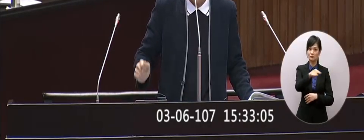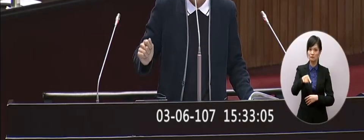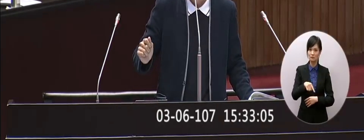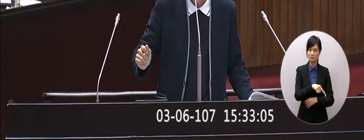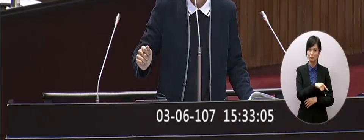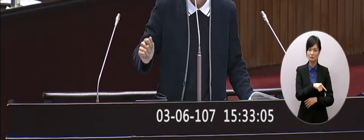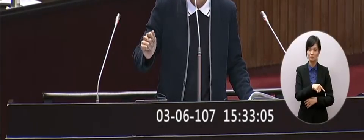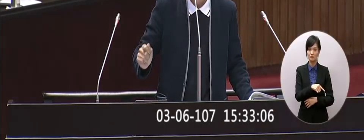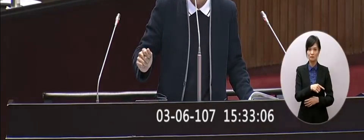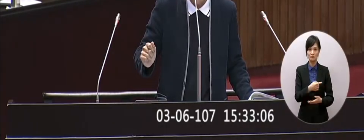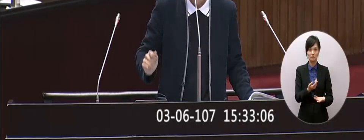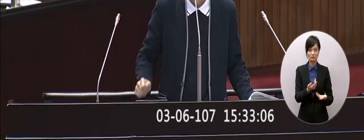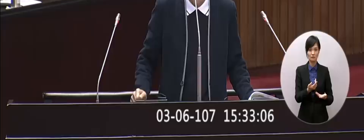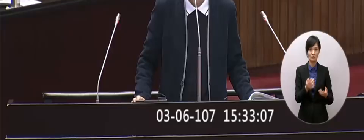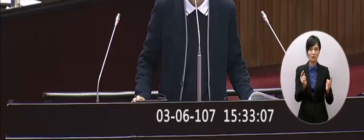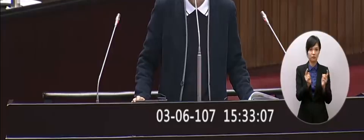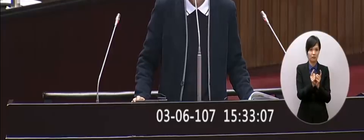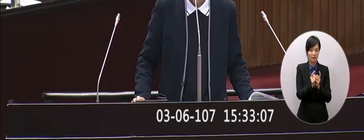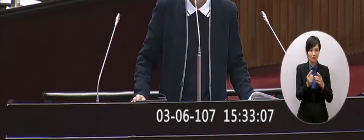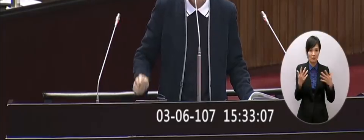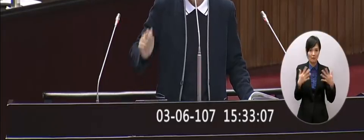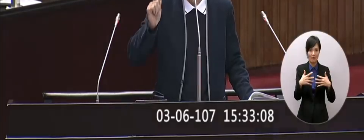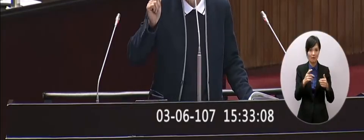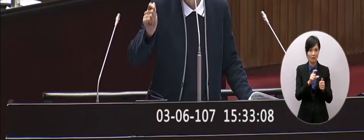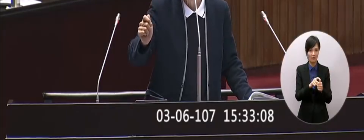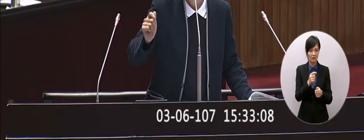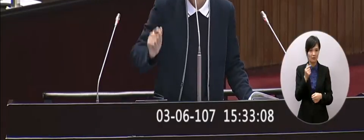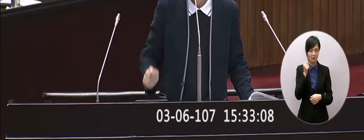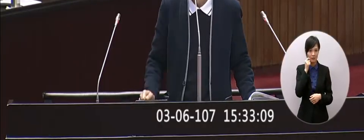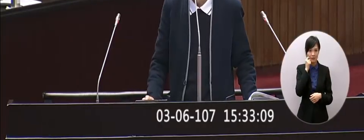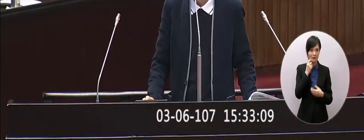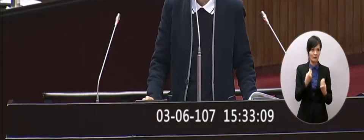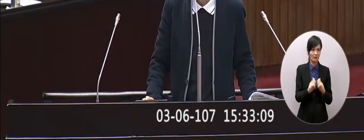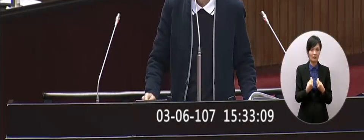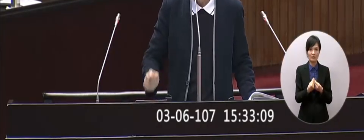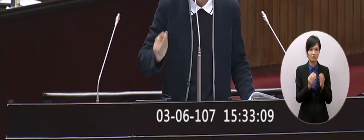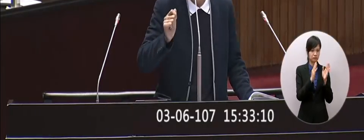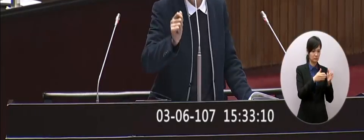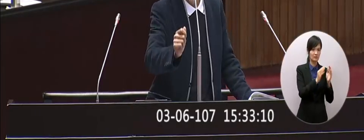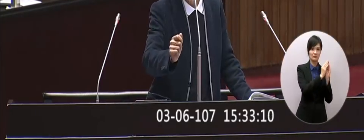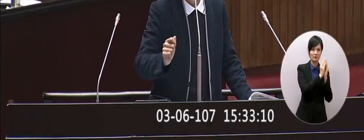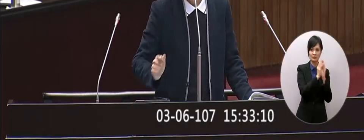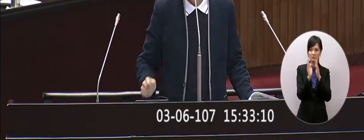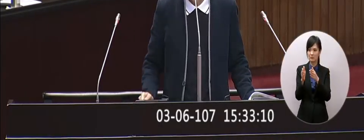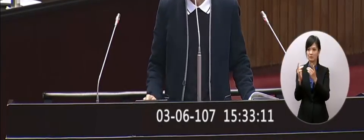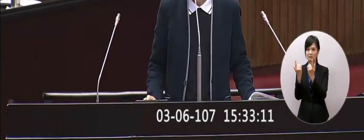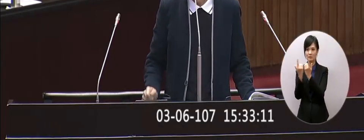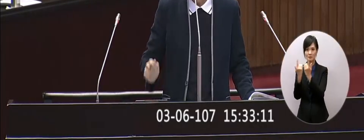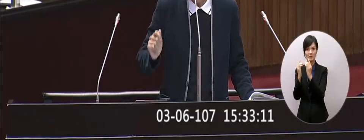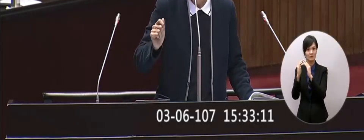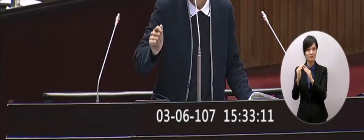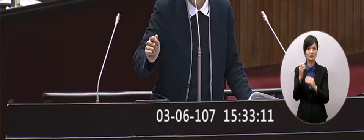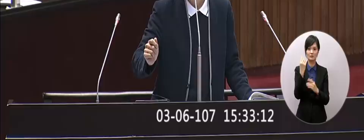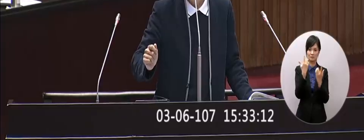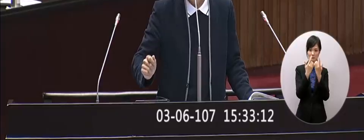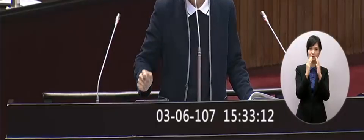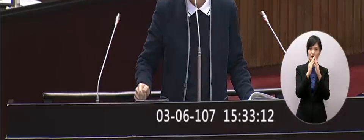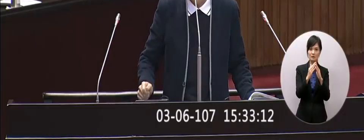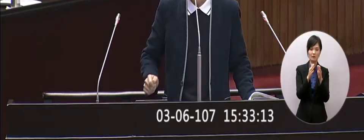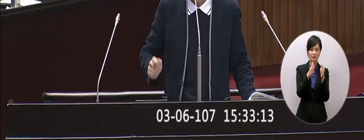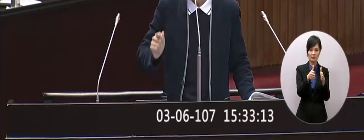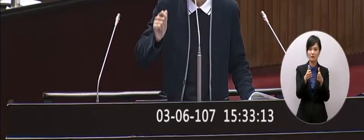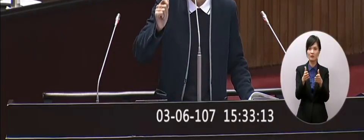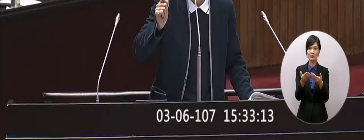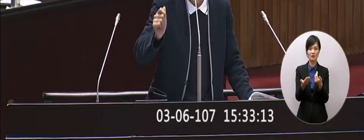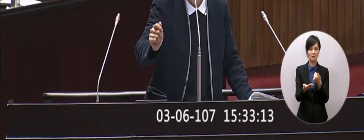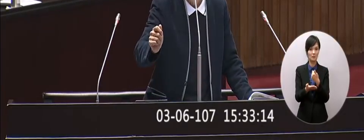其实他也碰到问题的时候，到底他要找桃园还是找台北市还是新北市，或